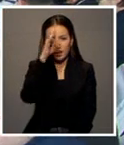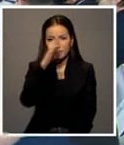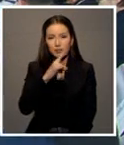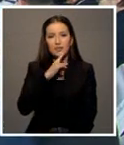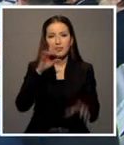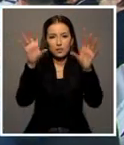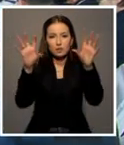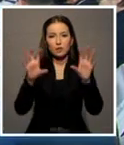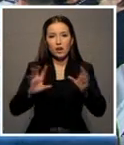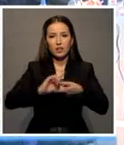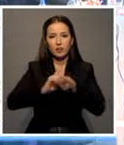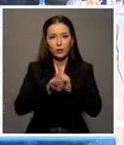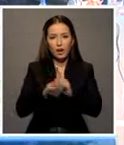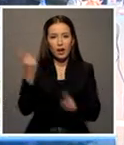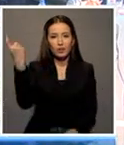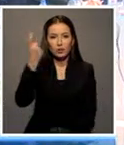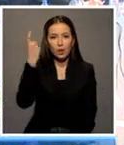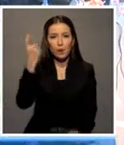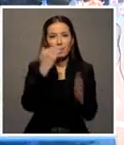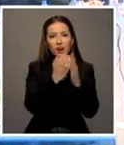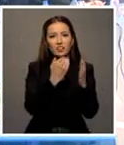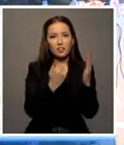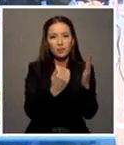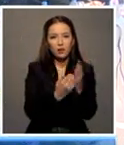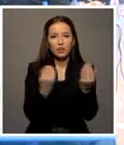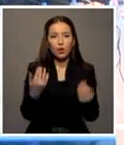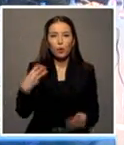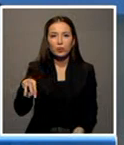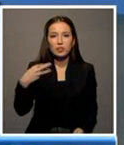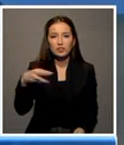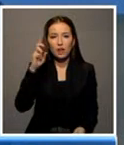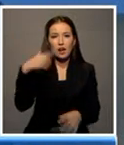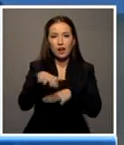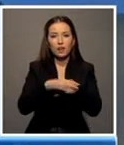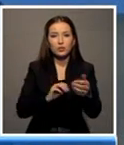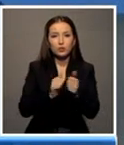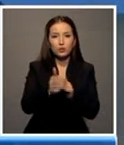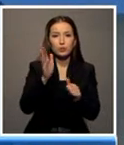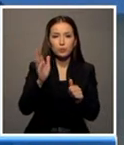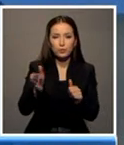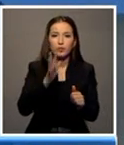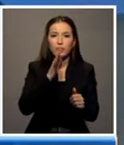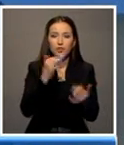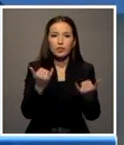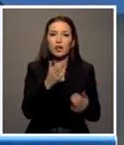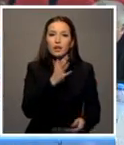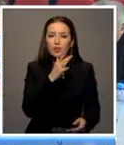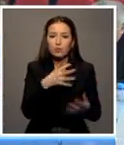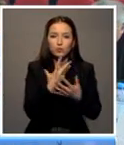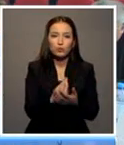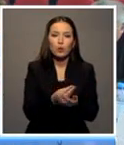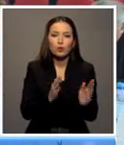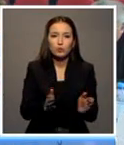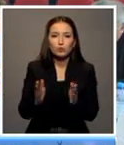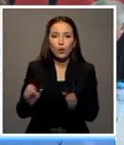Қазақстанның конституциялық реформасы мен экономикалық бағдарламалары елді озық отыстыққа жетелейтін қадам. Қазіргі заманға құқық қорғау жүйесін дамытудың басым